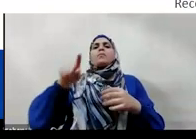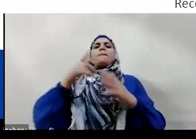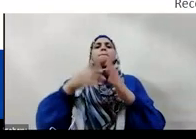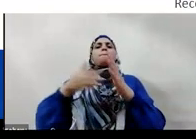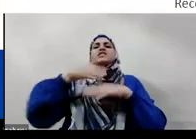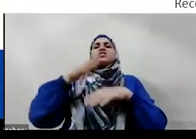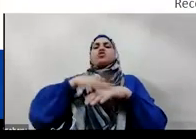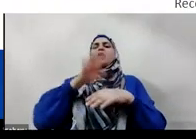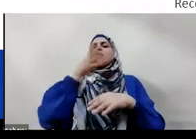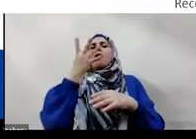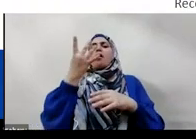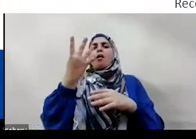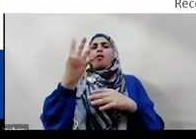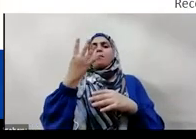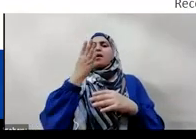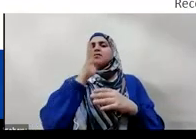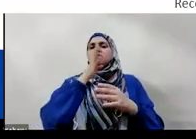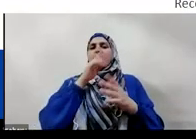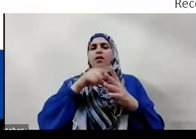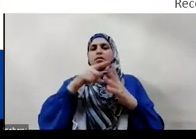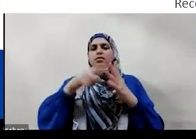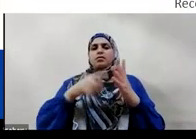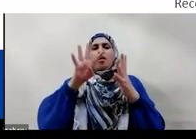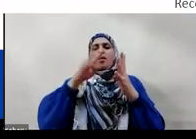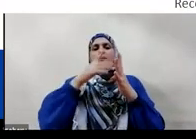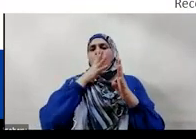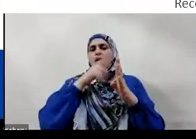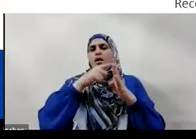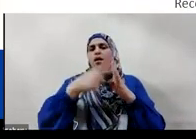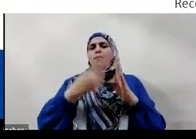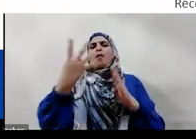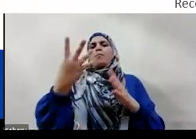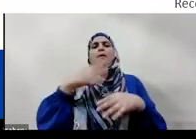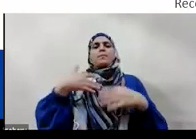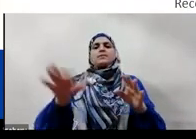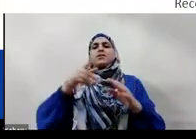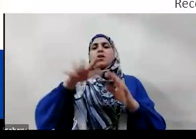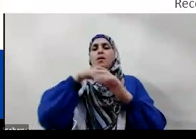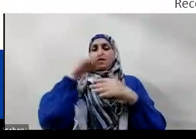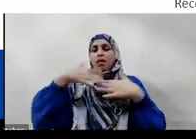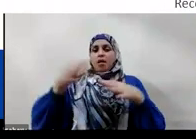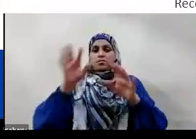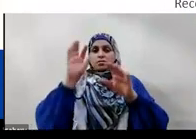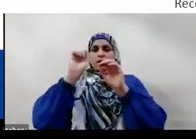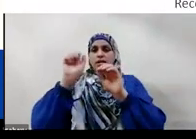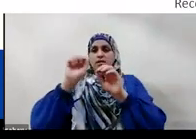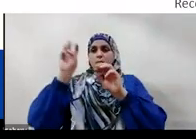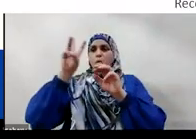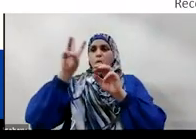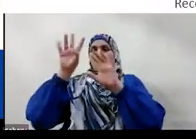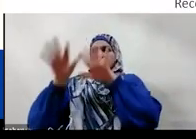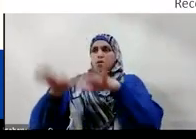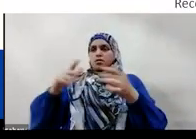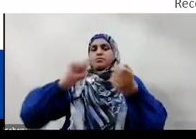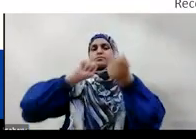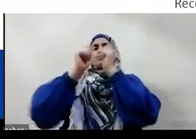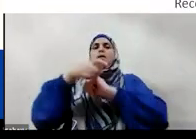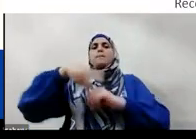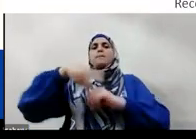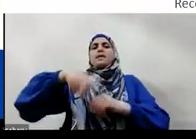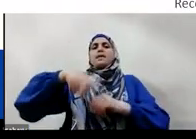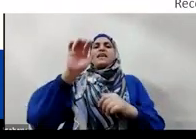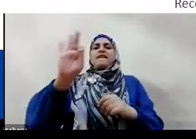4 صفحات، وبحول السي في بعد ما بعمله على word document بحوله into a PDF document وبعمله upload في هذه